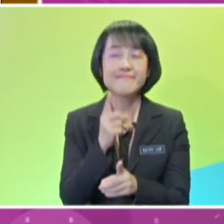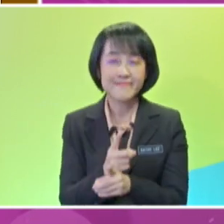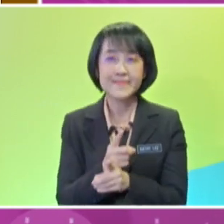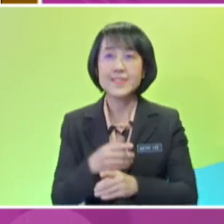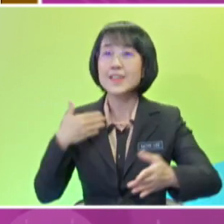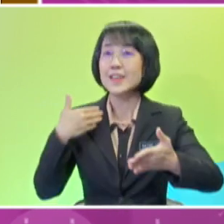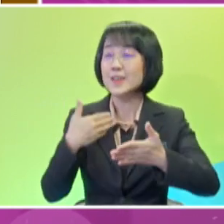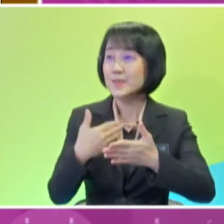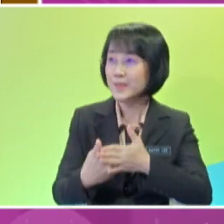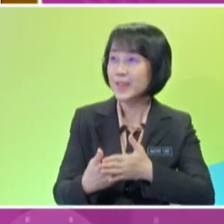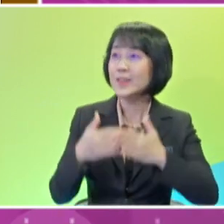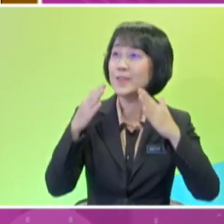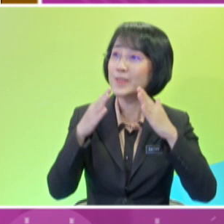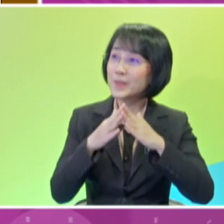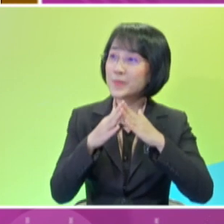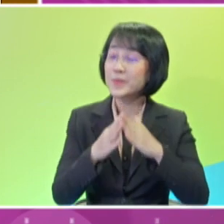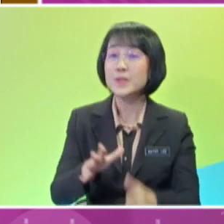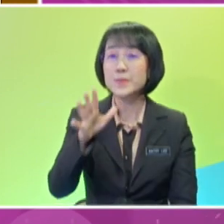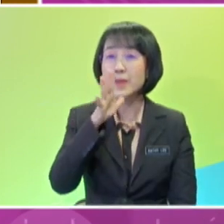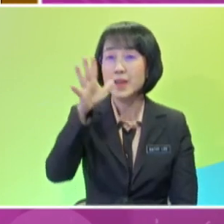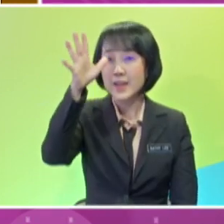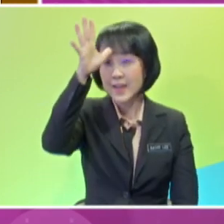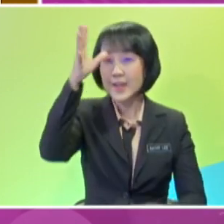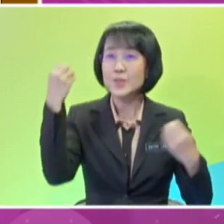selanjutnya ibunda ayah